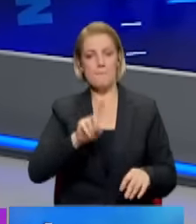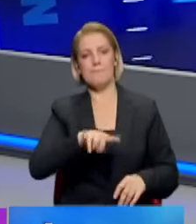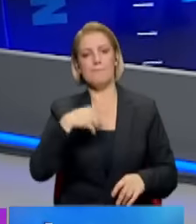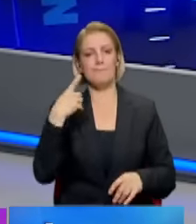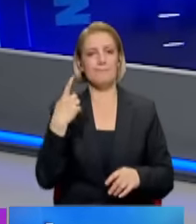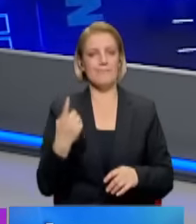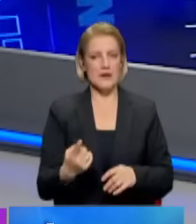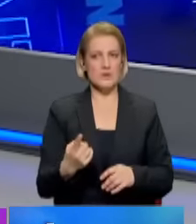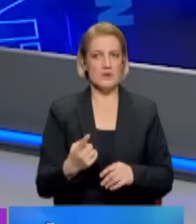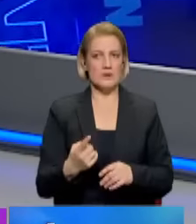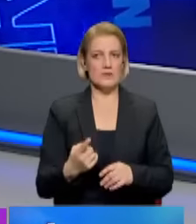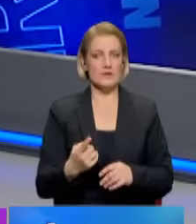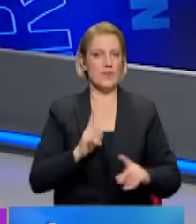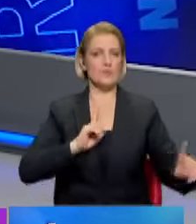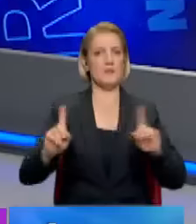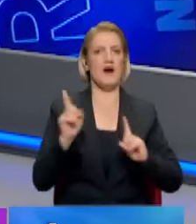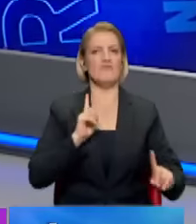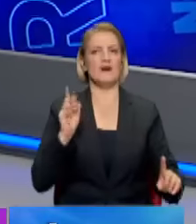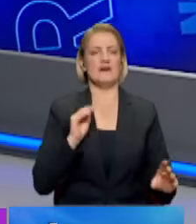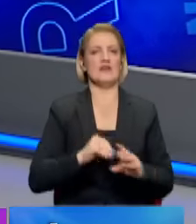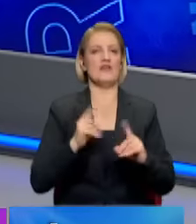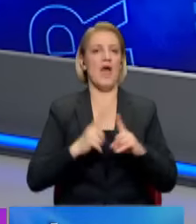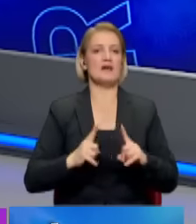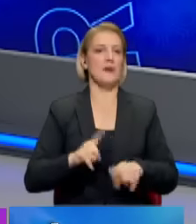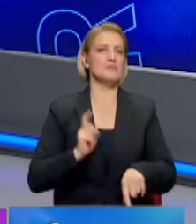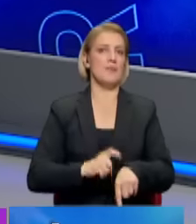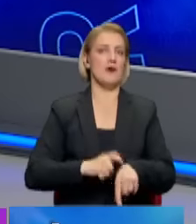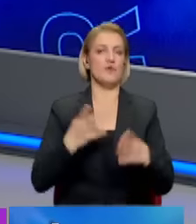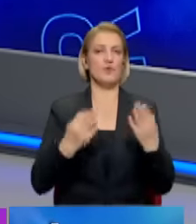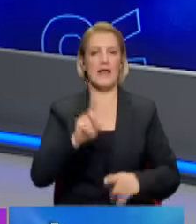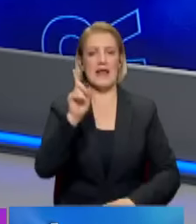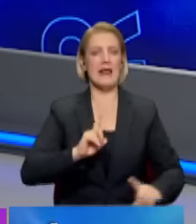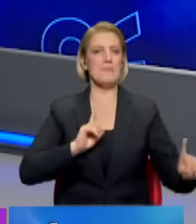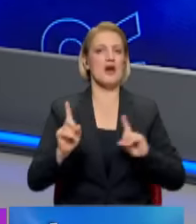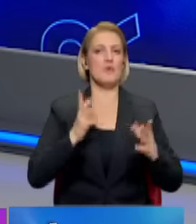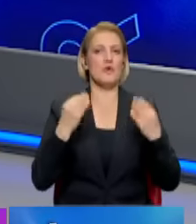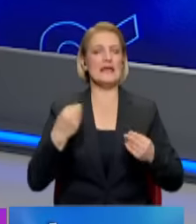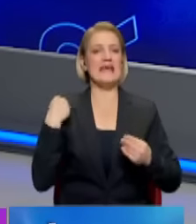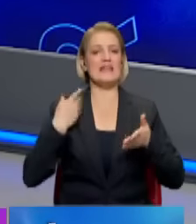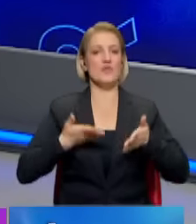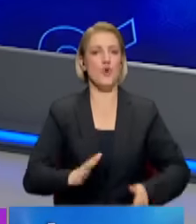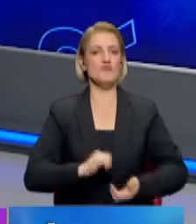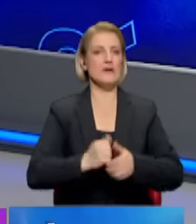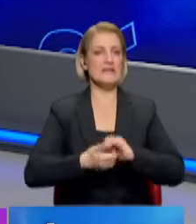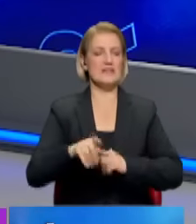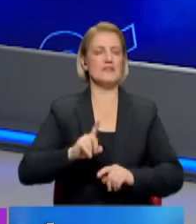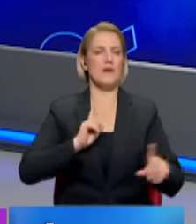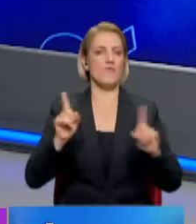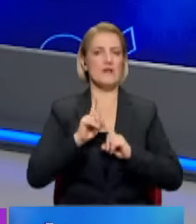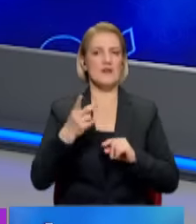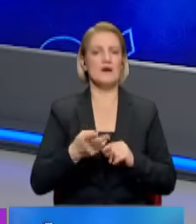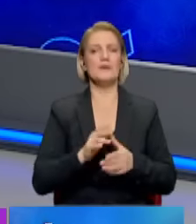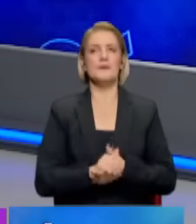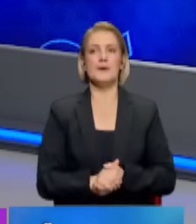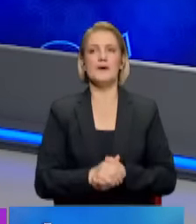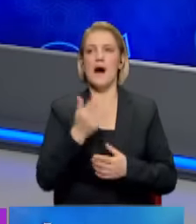başka dava için hesap zamanı olacak. İlk duruşması görülecek. Yeni Doğan Çetesi davasının günün gazete manşetlerinde o da